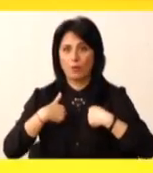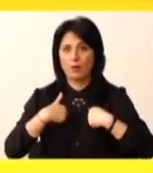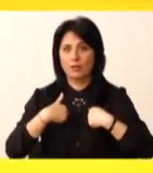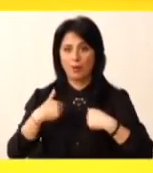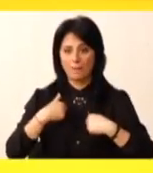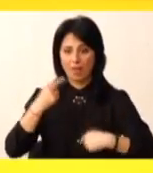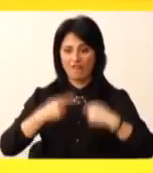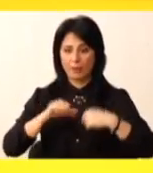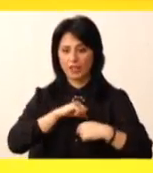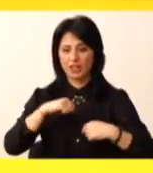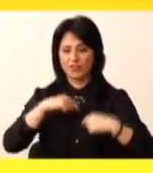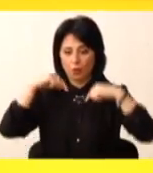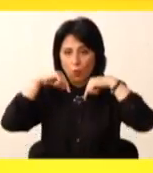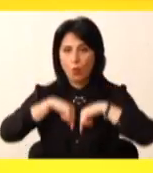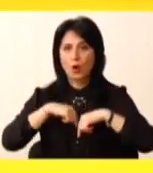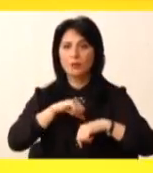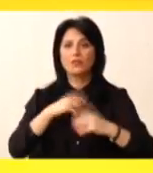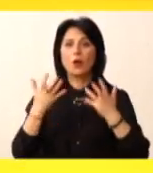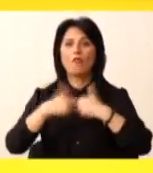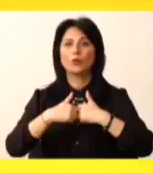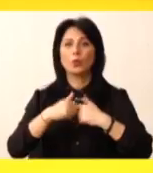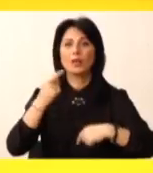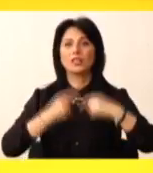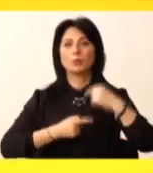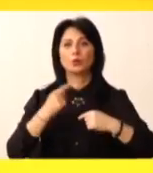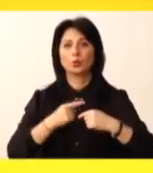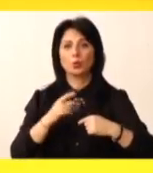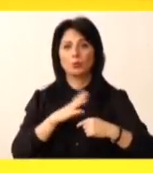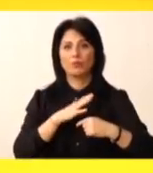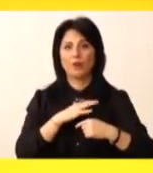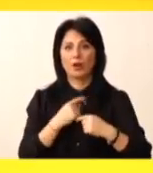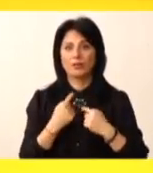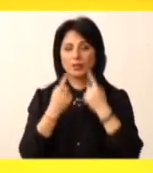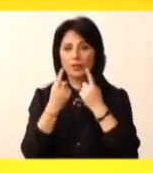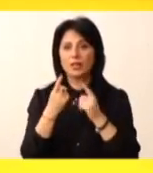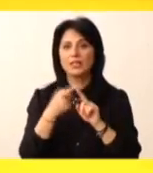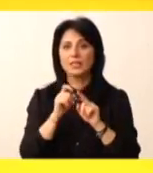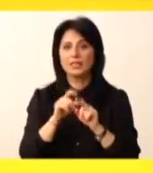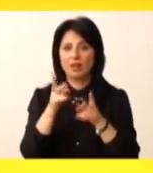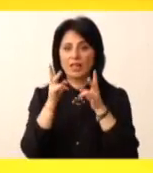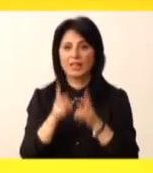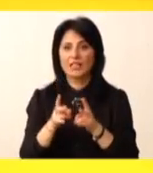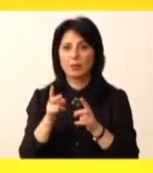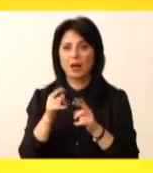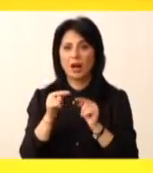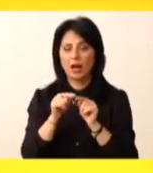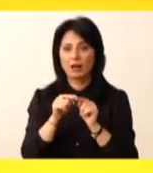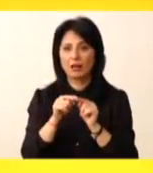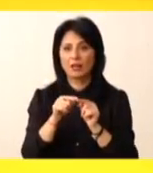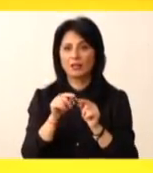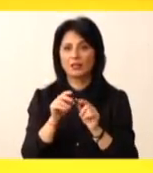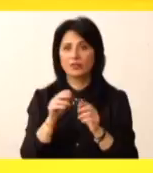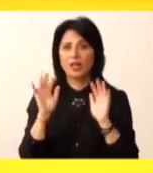მე ვებრძვი ჩემსავე ორგანიზმს, ანუ ამ შემთხვევაში ერთ კონკრეტულ ორგანოს, რის გამოც დაზარალებული ორგანო